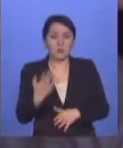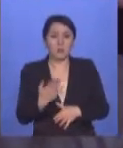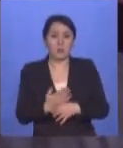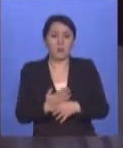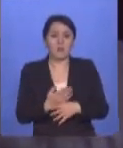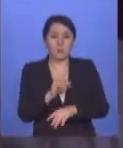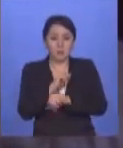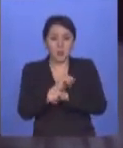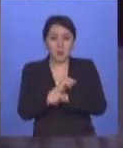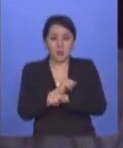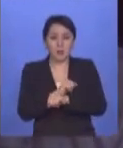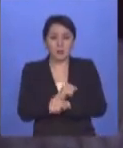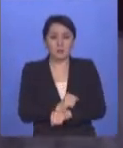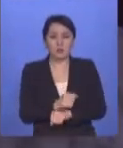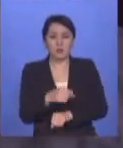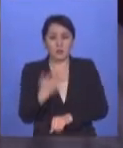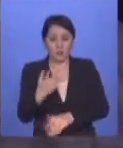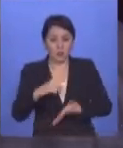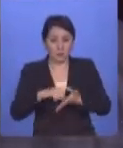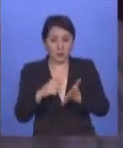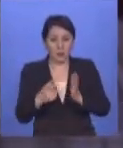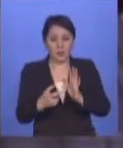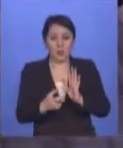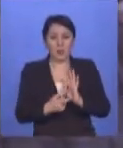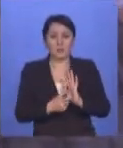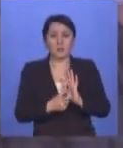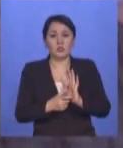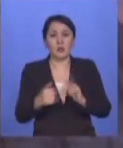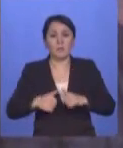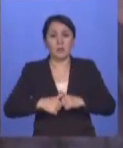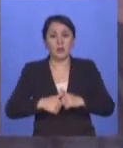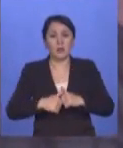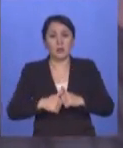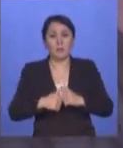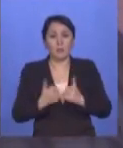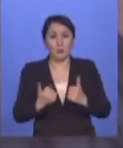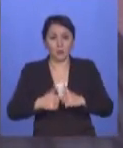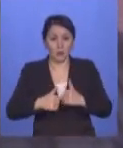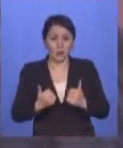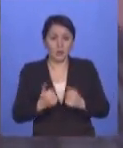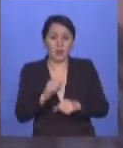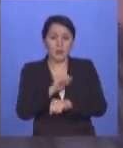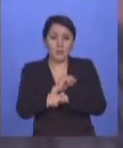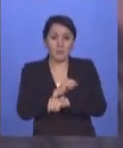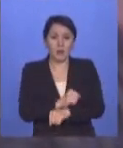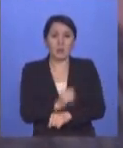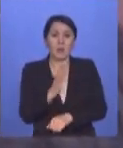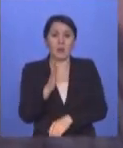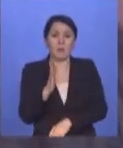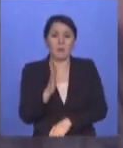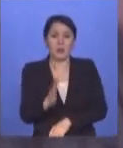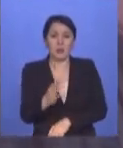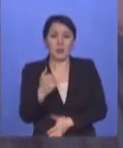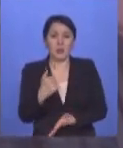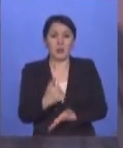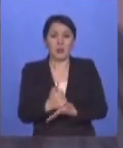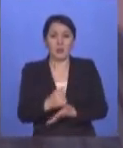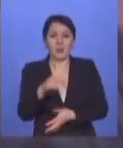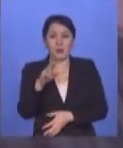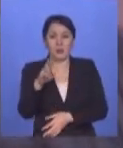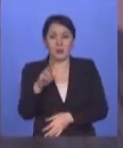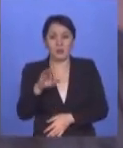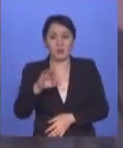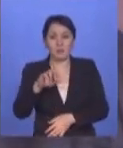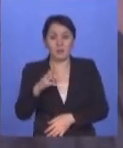көмек сақтауға арналған 3 бөлме бар. Азық-түліктерді, киімдерді және химиялық заттарды бөлек-бөлек сақтаймыз. Тауарлардың бір бөлігін ең алдымен Есіл ауданына